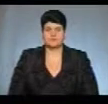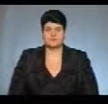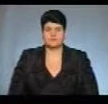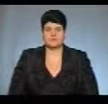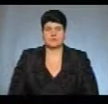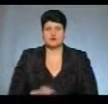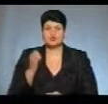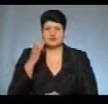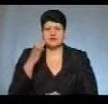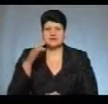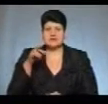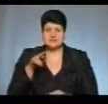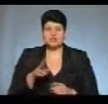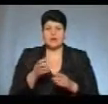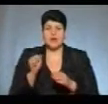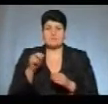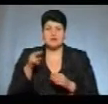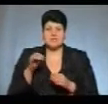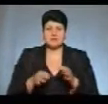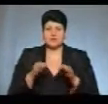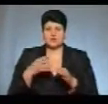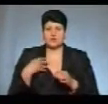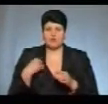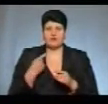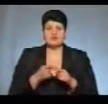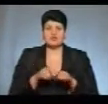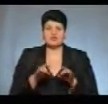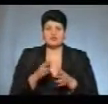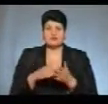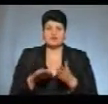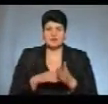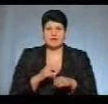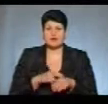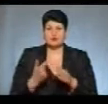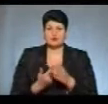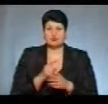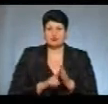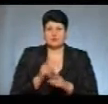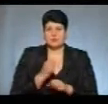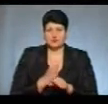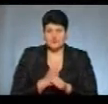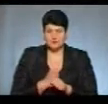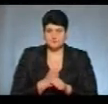І 14 січня апеляційний суд Львова це рішення скасував, і лікар знову почав працювати.